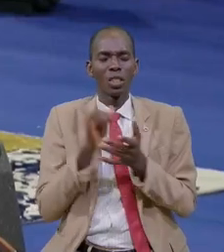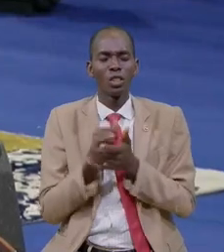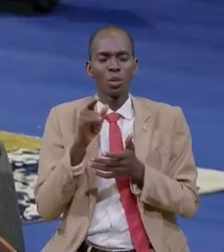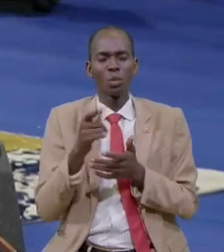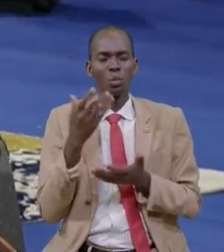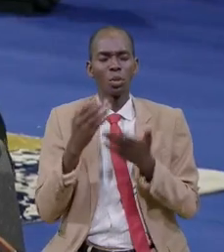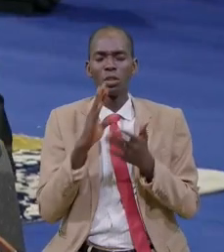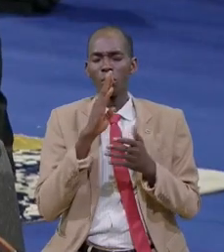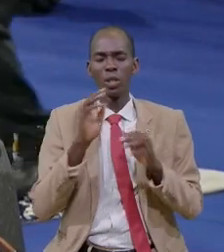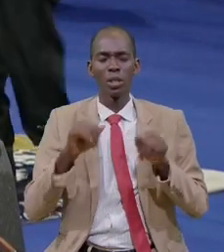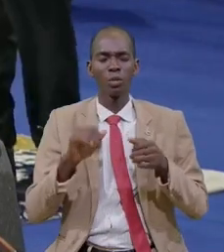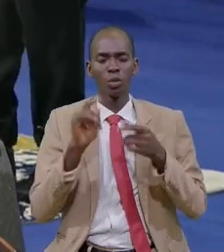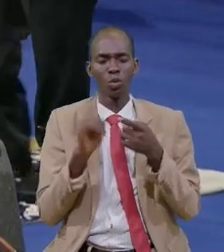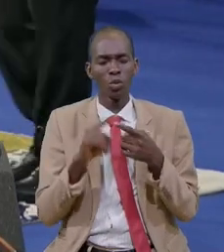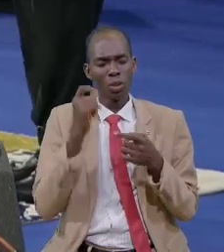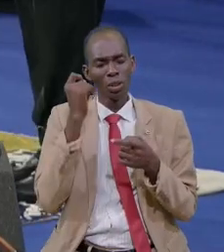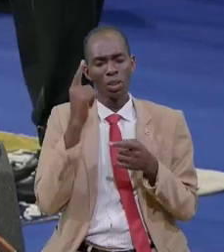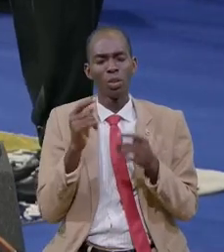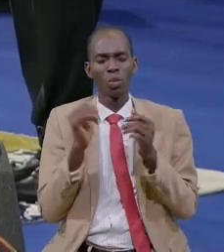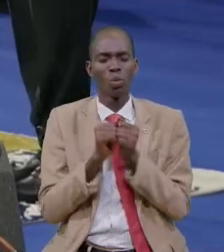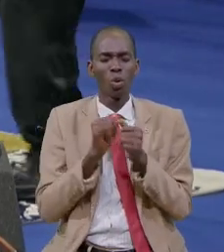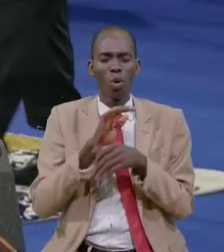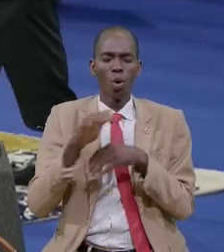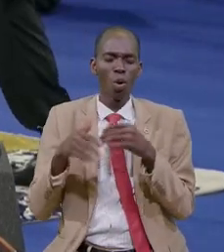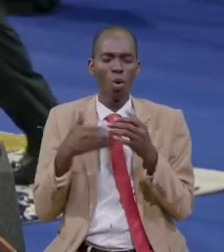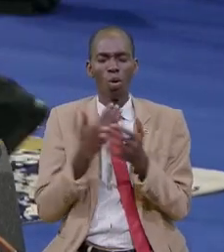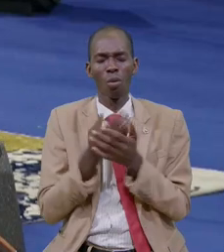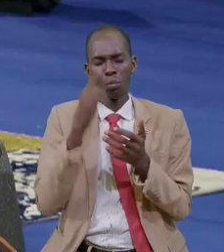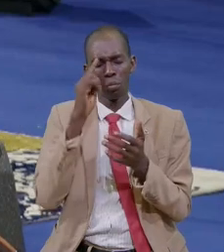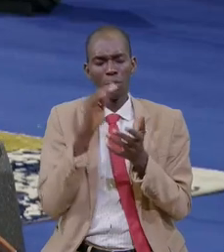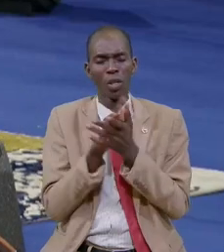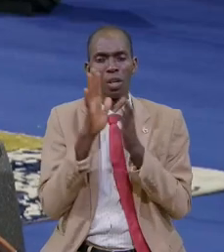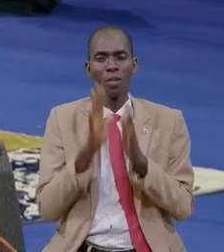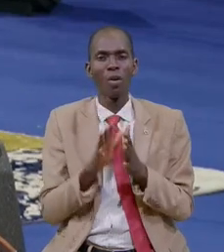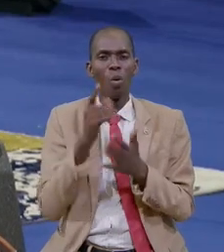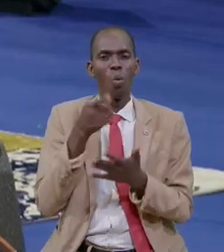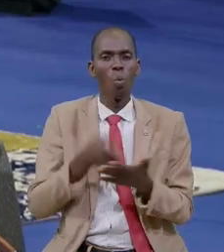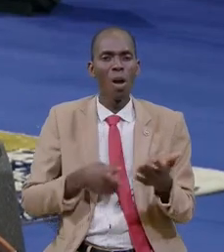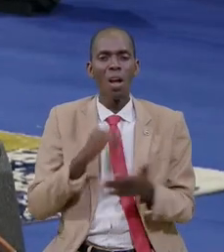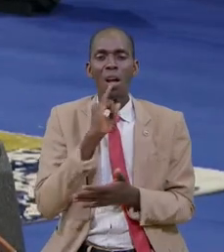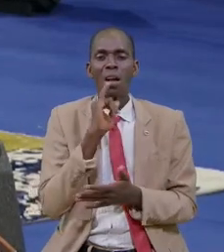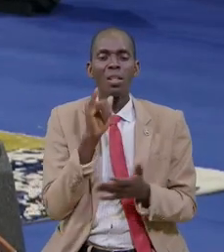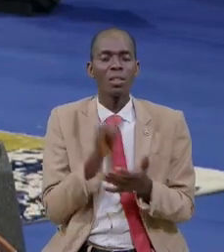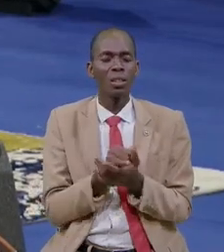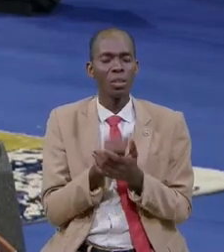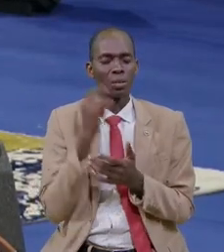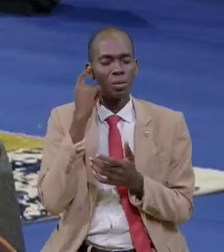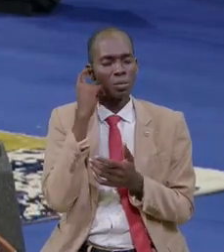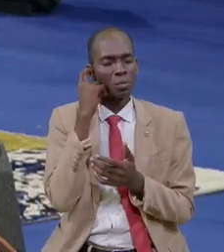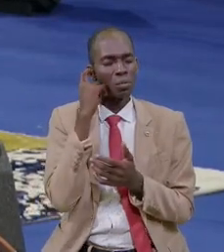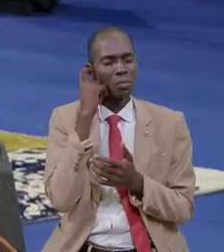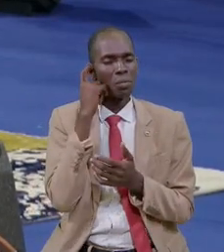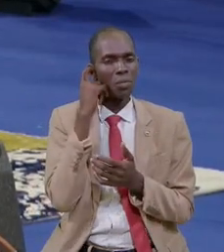comprendre avec tous les saints quelle est la largeur,